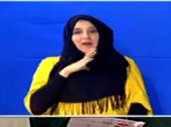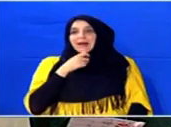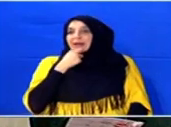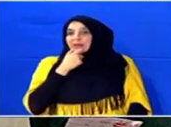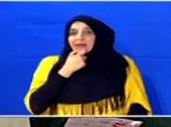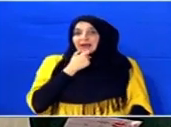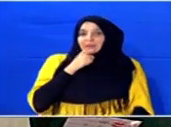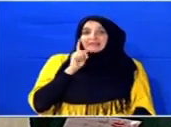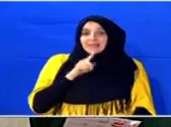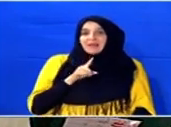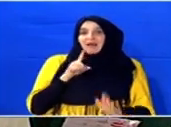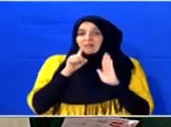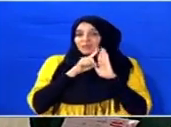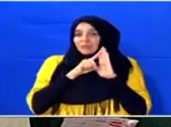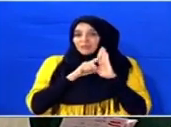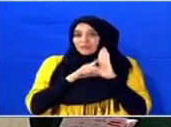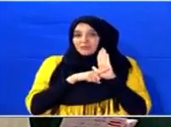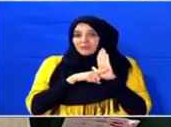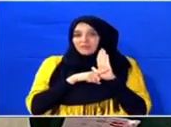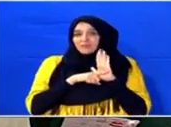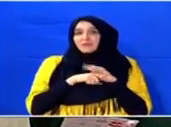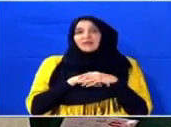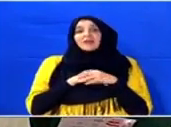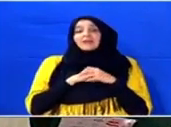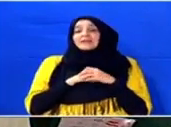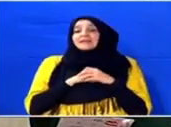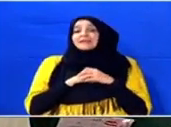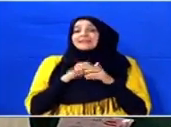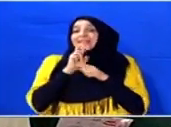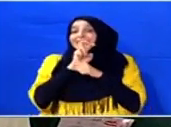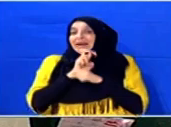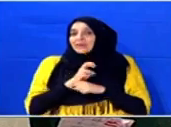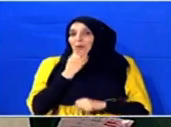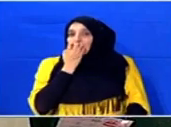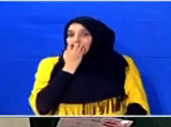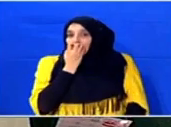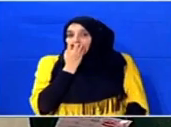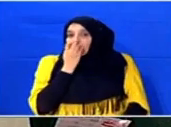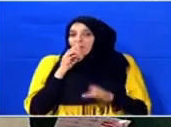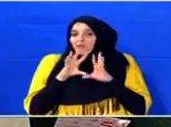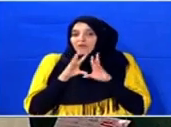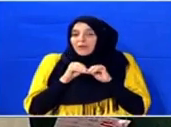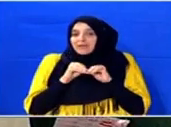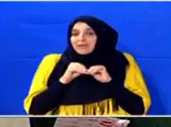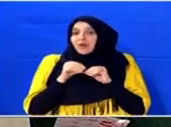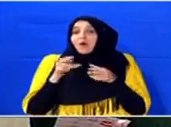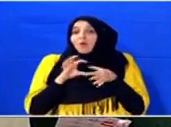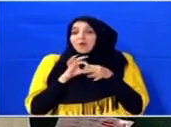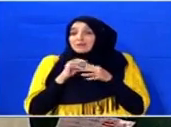بهذه الصفه الجميله وهي المحافظه على الاسرار الزوجيه